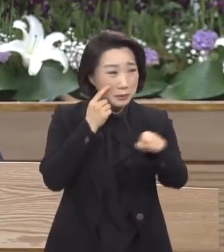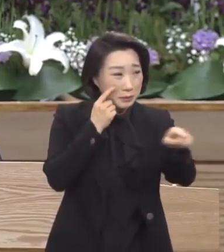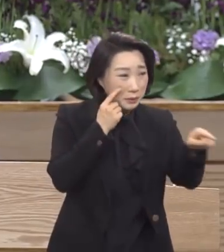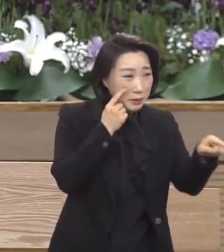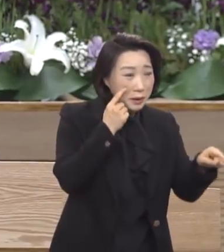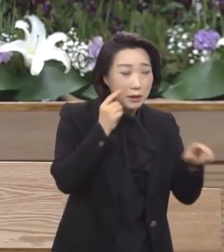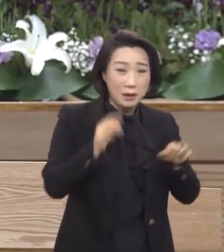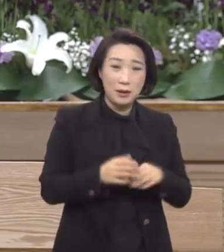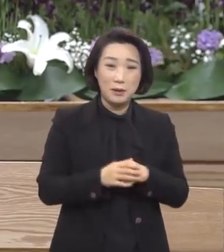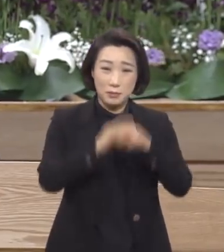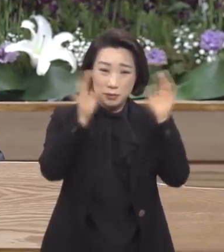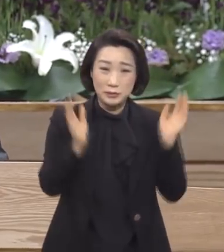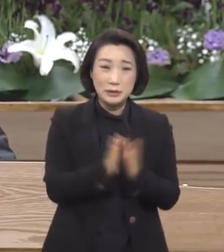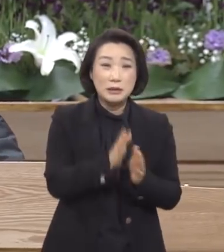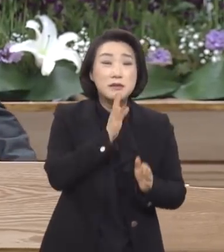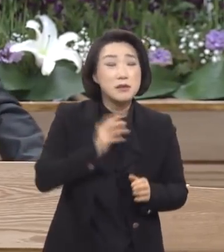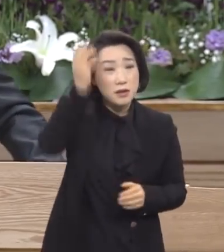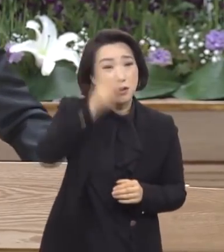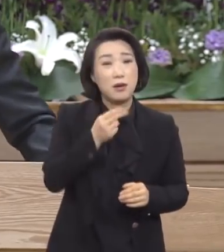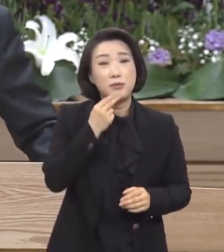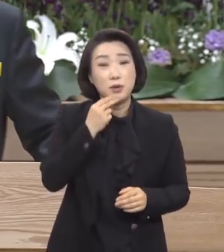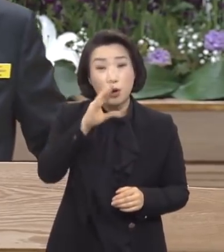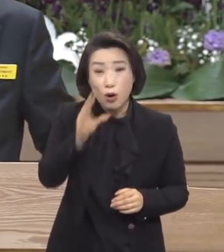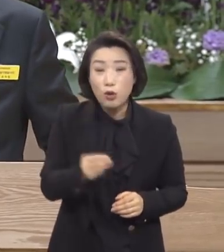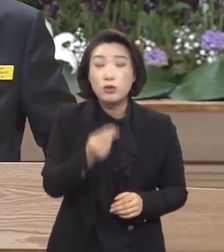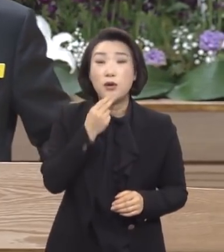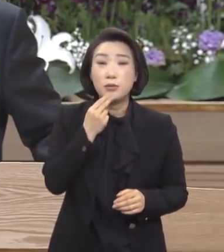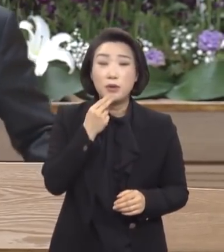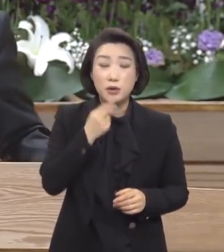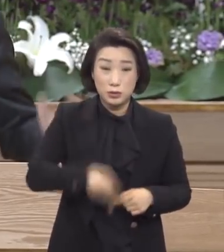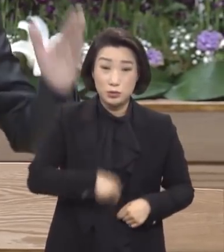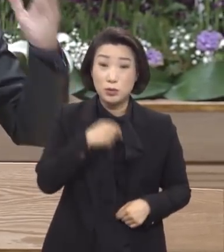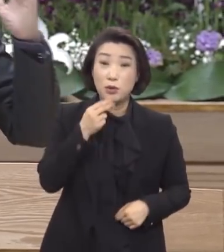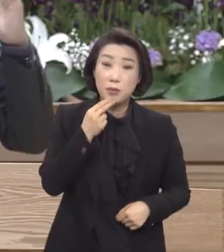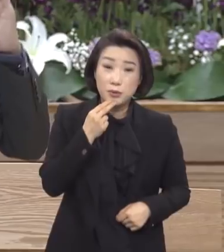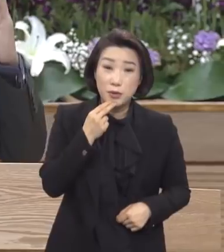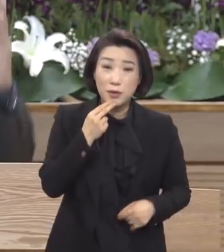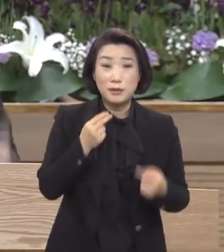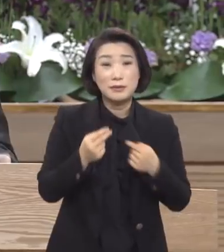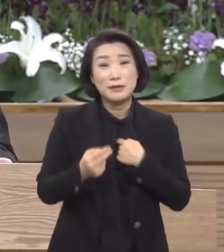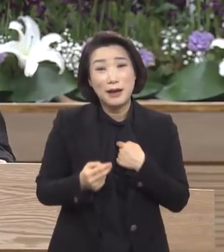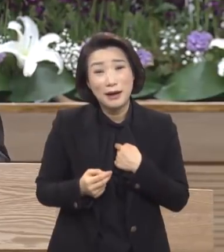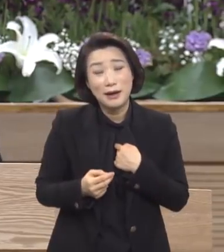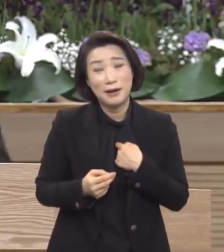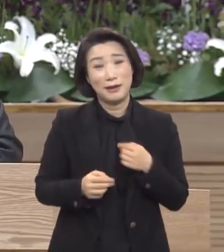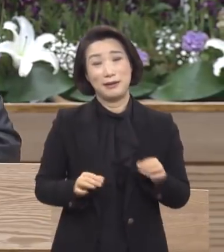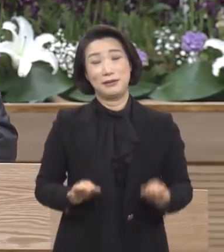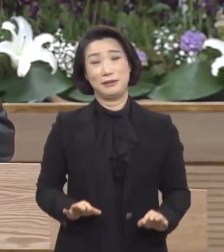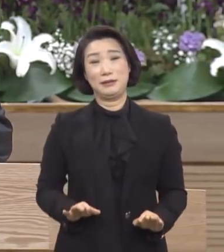다 신령하지 못하고 거룩하지 못하고 이롭지 못한 나 같은 것이